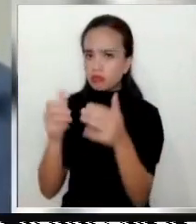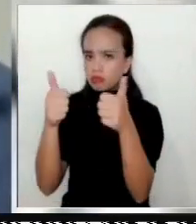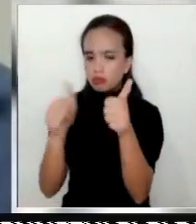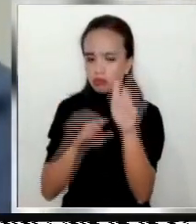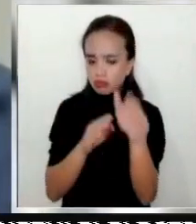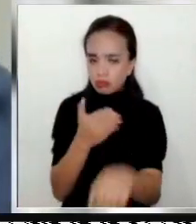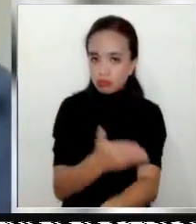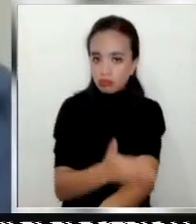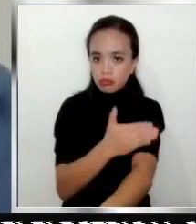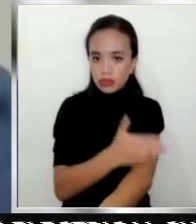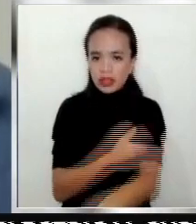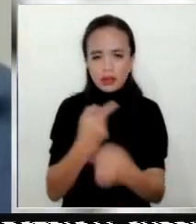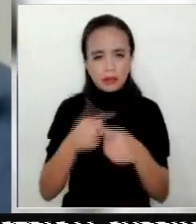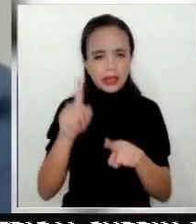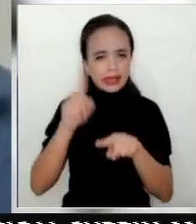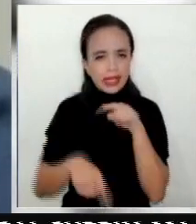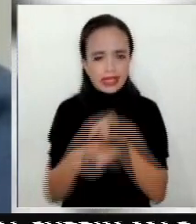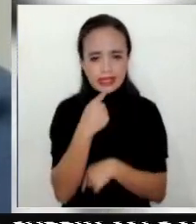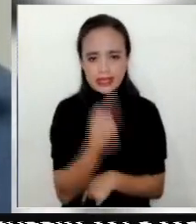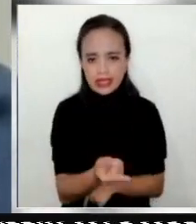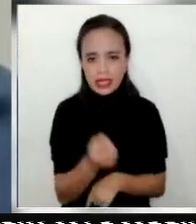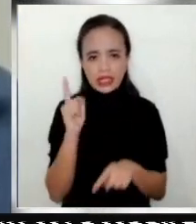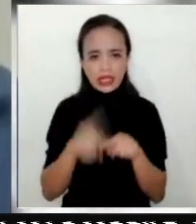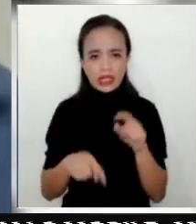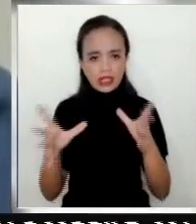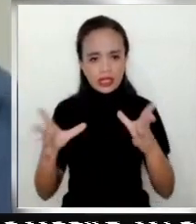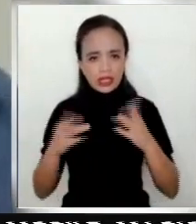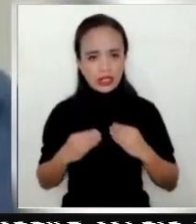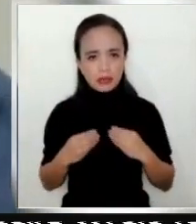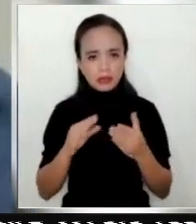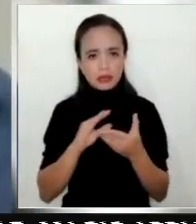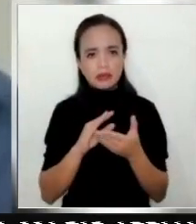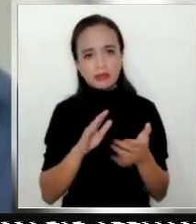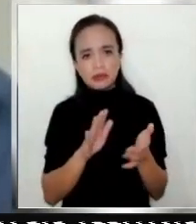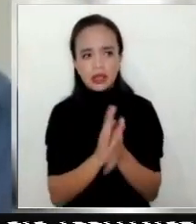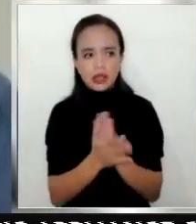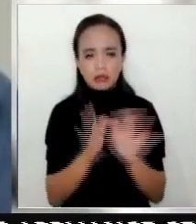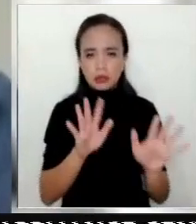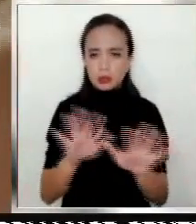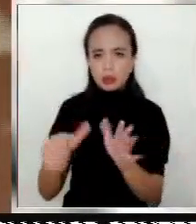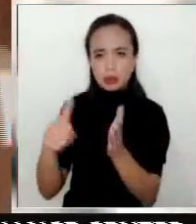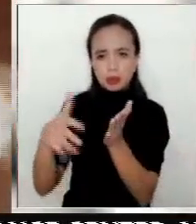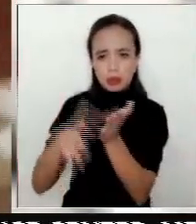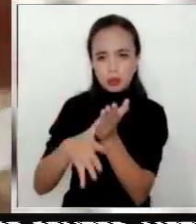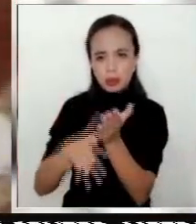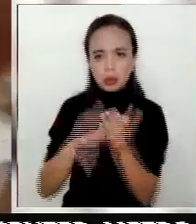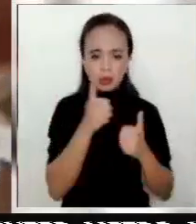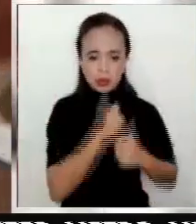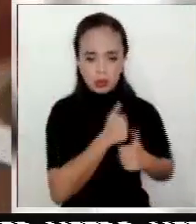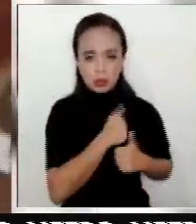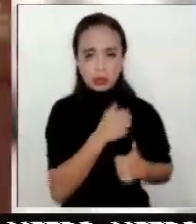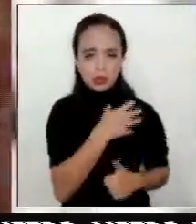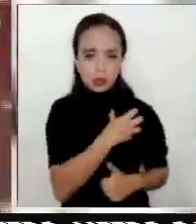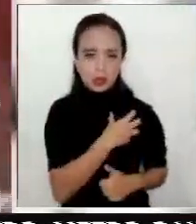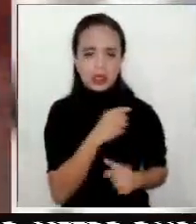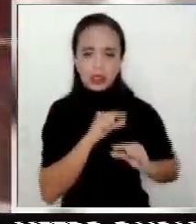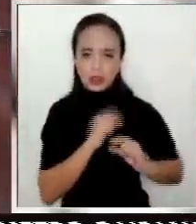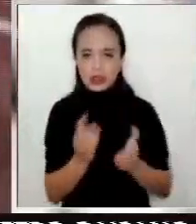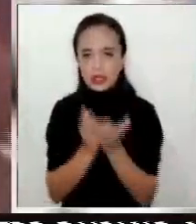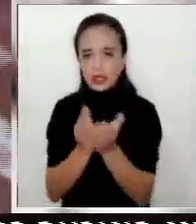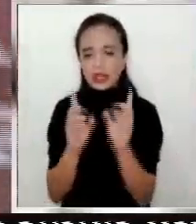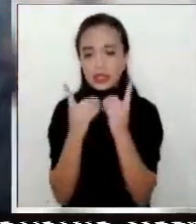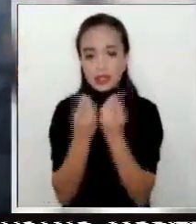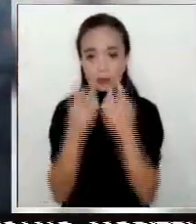namin matatanggap na naging complacent po ang COMELEC, PNP, AFP, Coast Guard at DepEd. Halos sa lahat po ng incidents